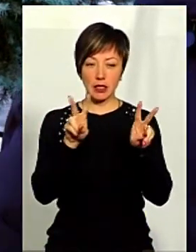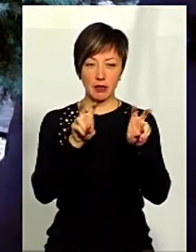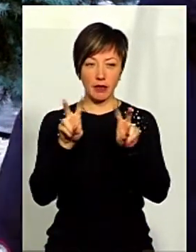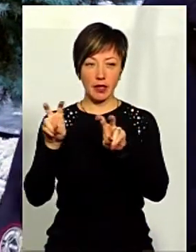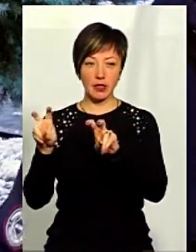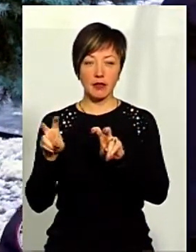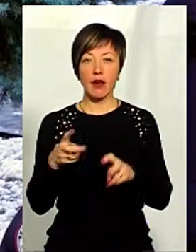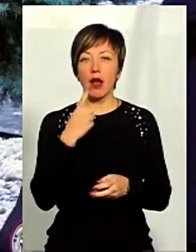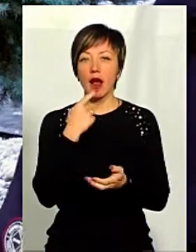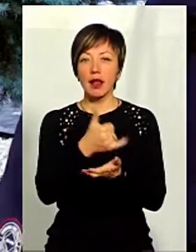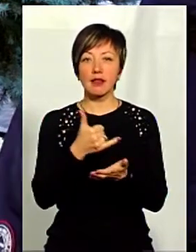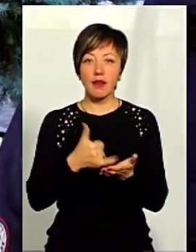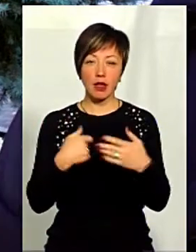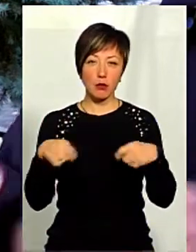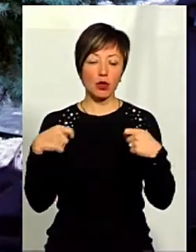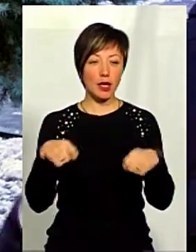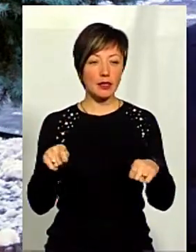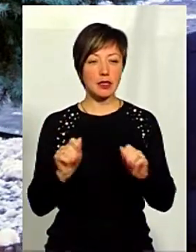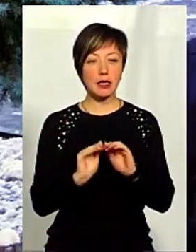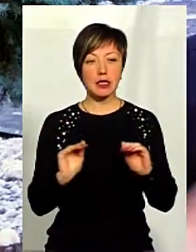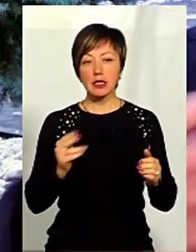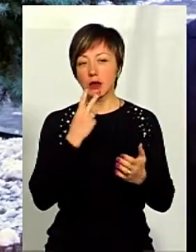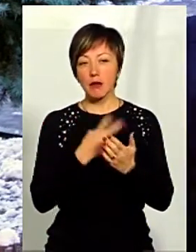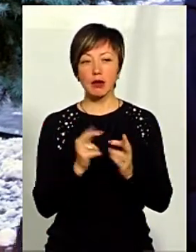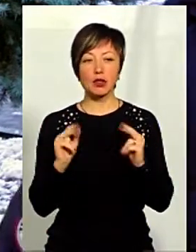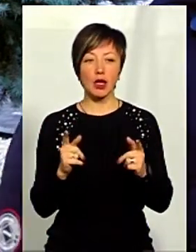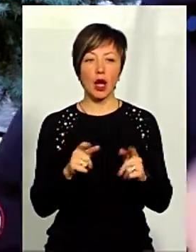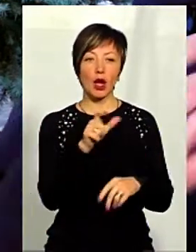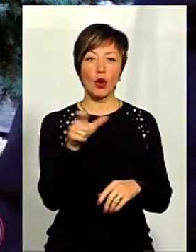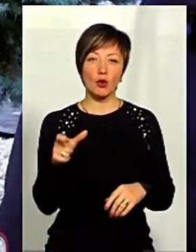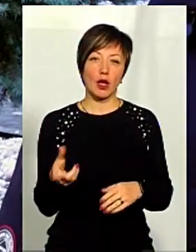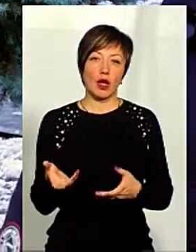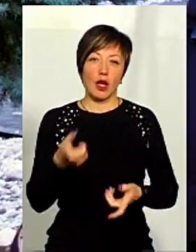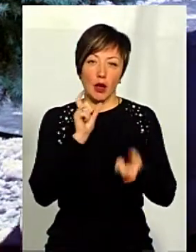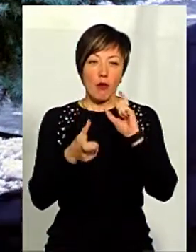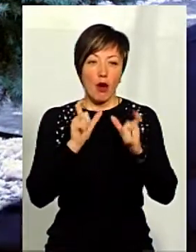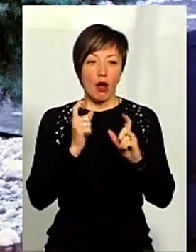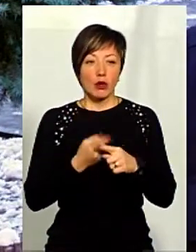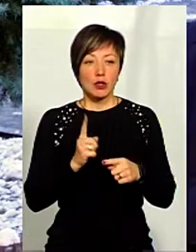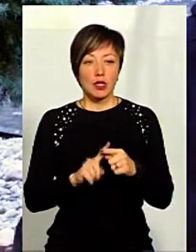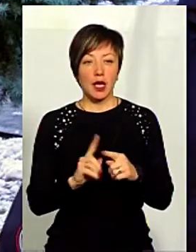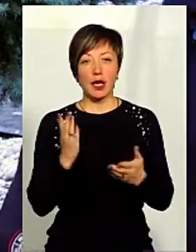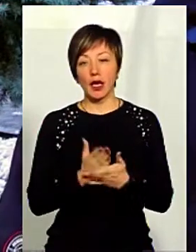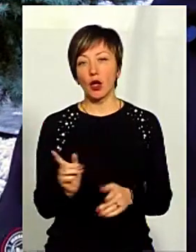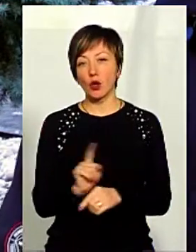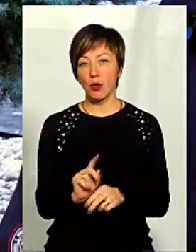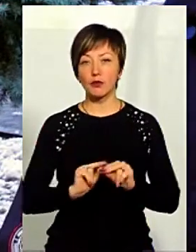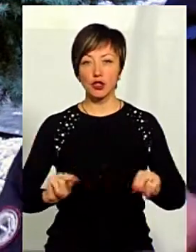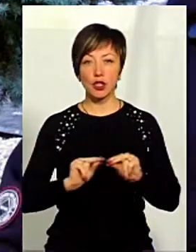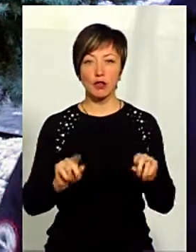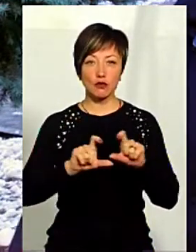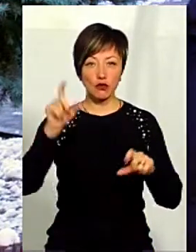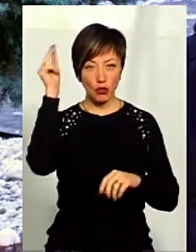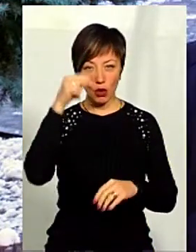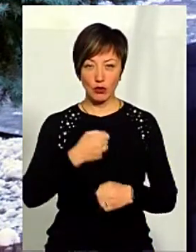якби глінтвейна продається. Тобто діти бачать, як люди бухають, тобто що це є норма, а потім вчителів в школах